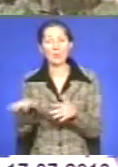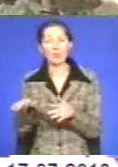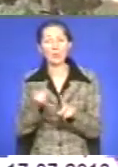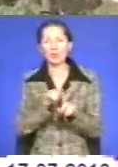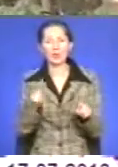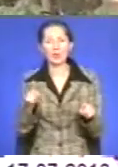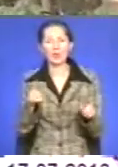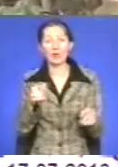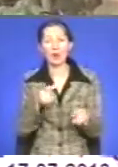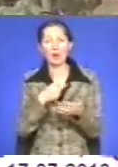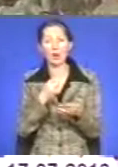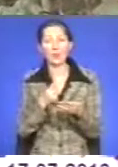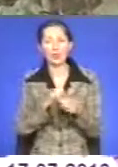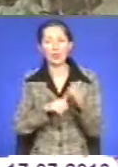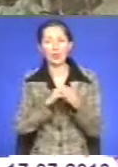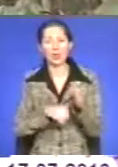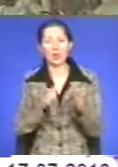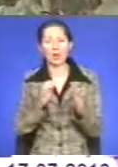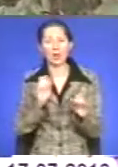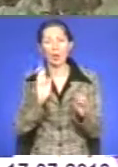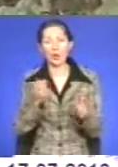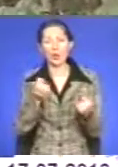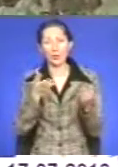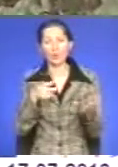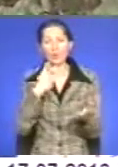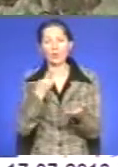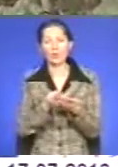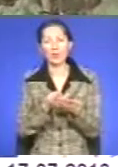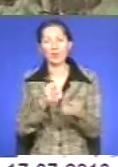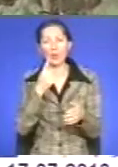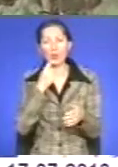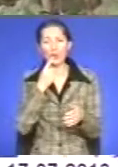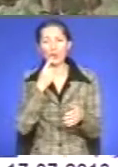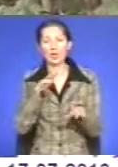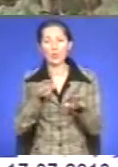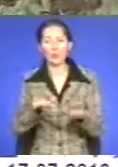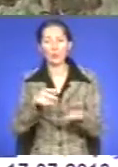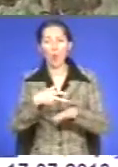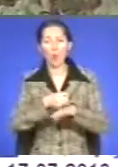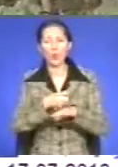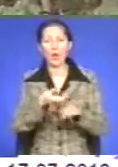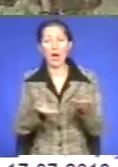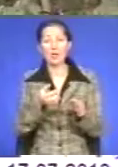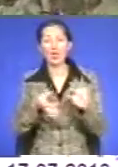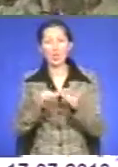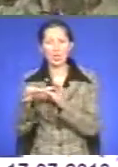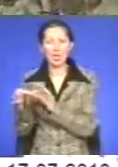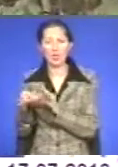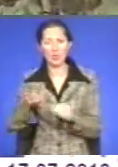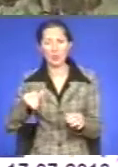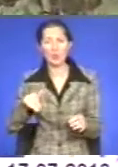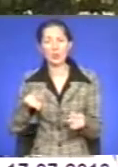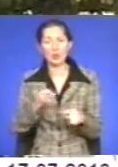вона проявляється тільки почервонінням у місці укусу. Проте ускладнення, які можуть бути наслідками цього захворювання,